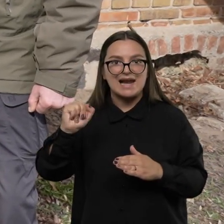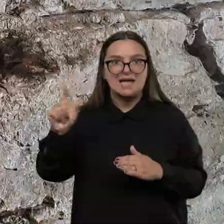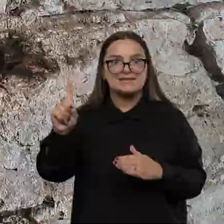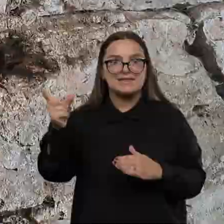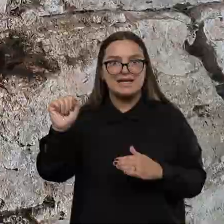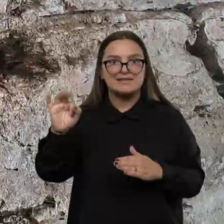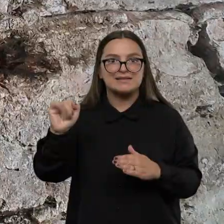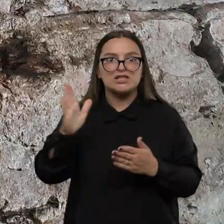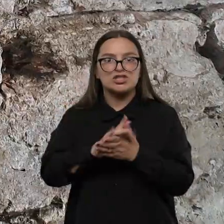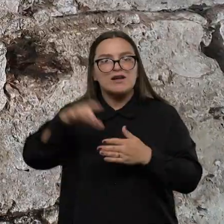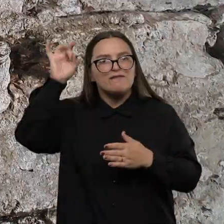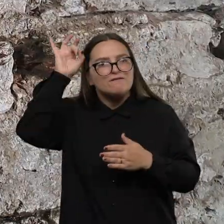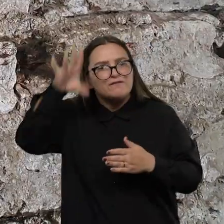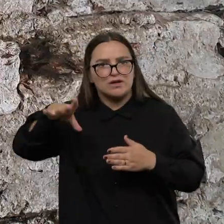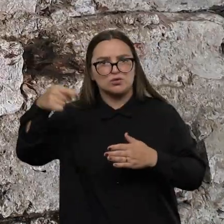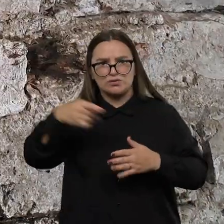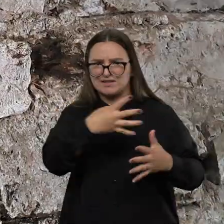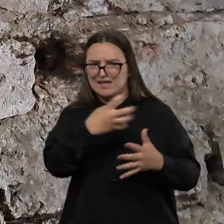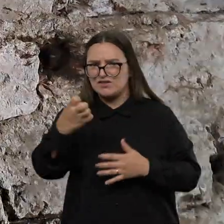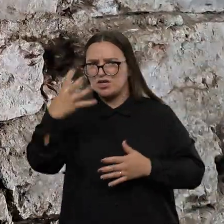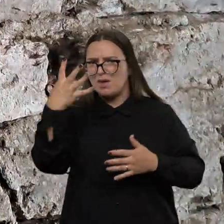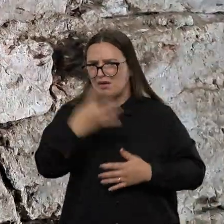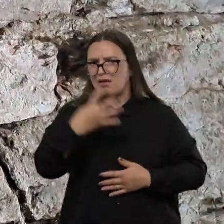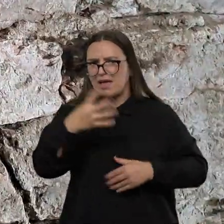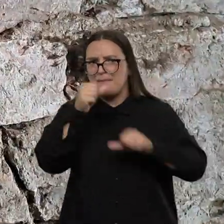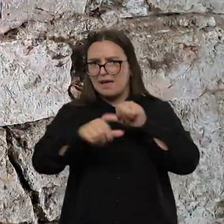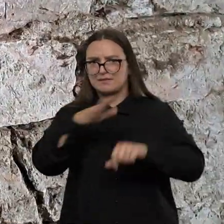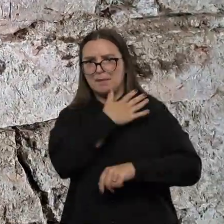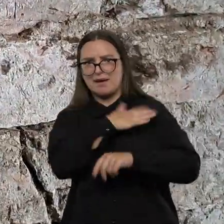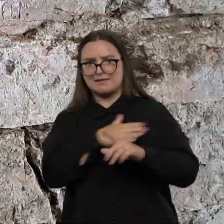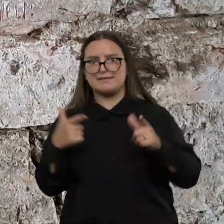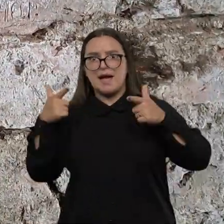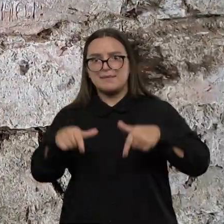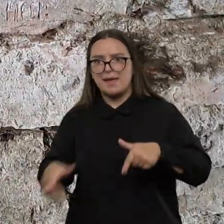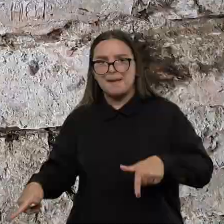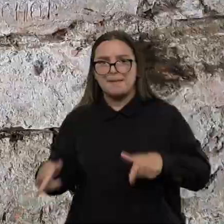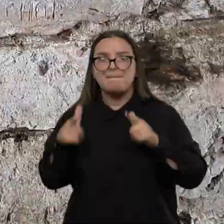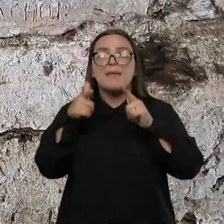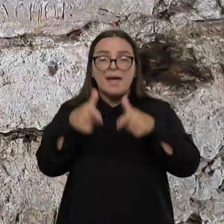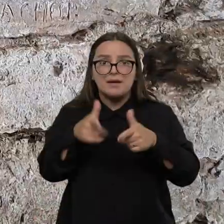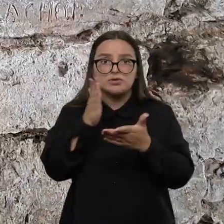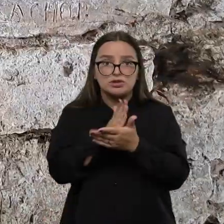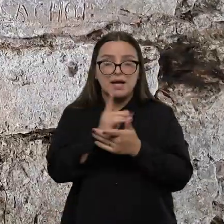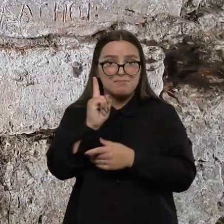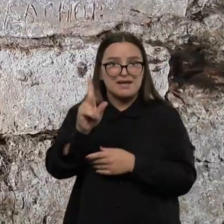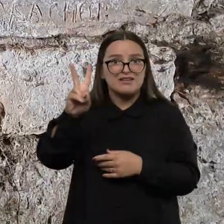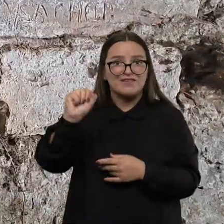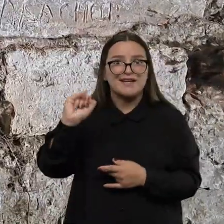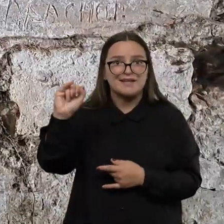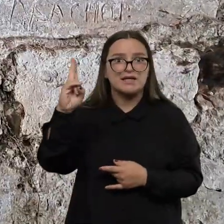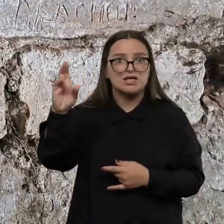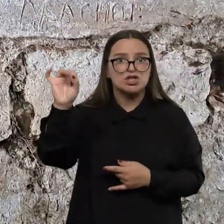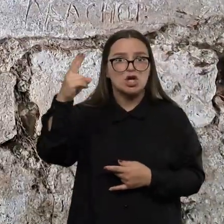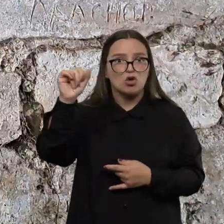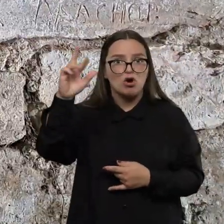Strazdas ryškus, 44 metai berods jisai tampa partizanu, tik tai Vaikšnoras